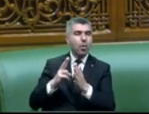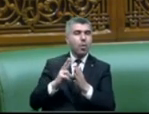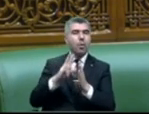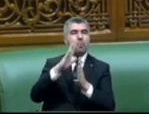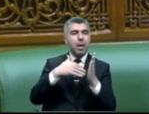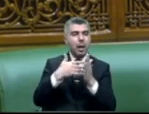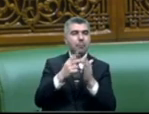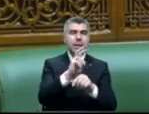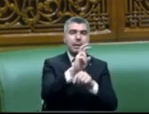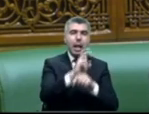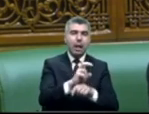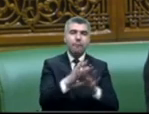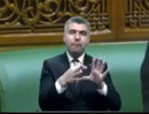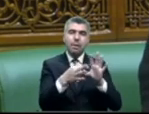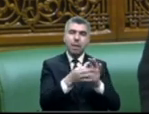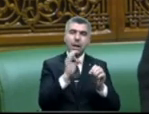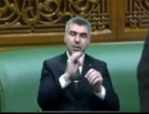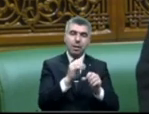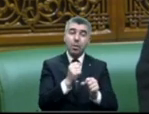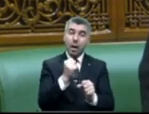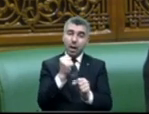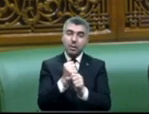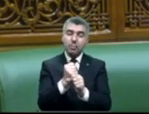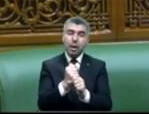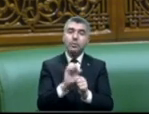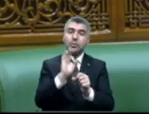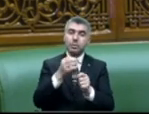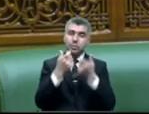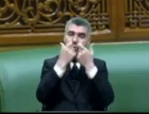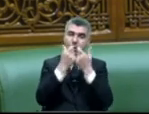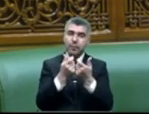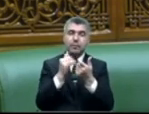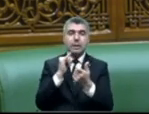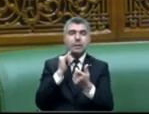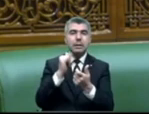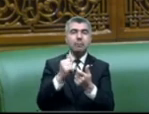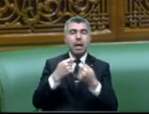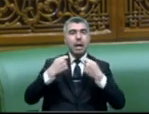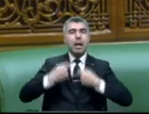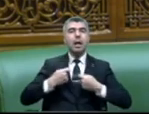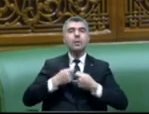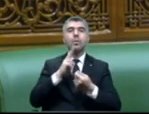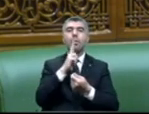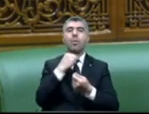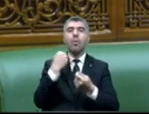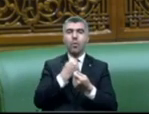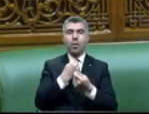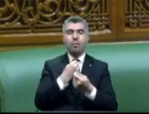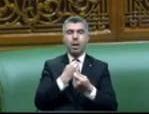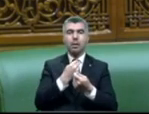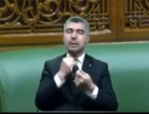وبرنامج أوراش، على اعتبار أن القطاع التشغيل يحظى بمتابعة يومية ودقيقة لرئيس الحكومة لأنها أحد